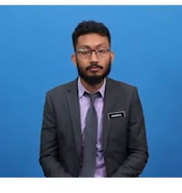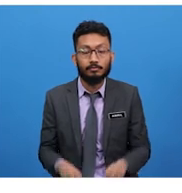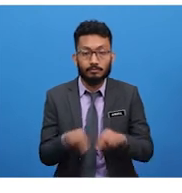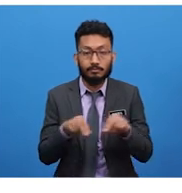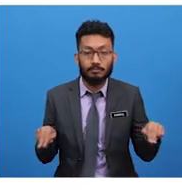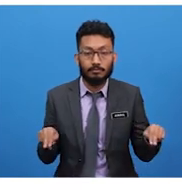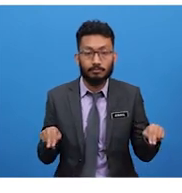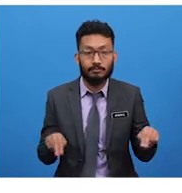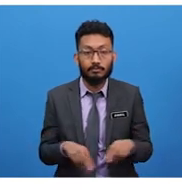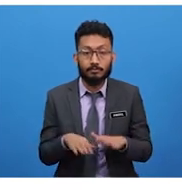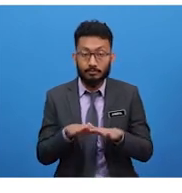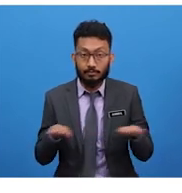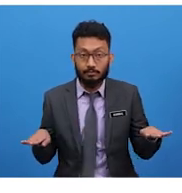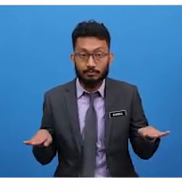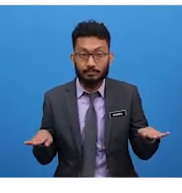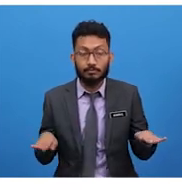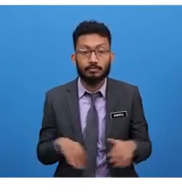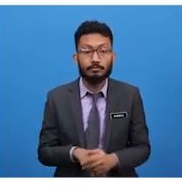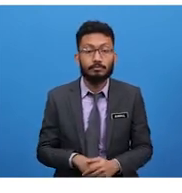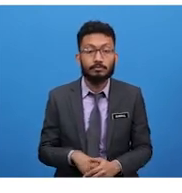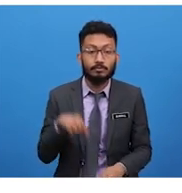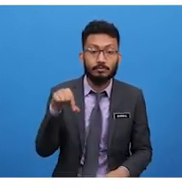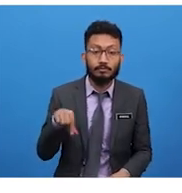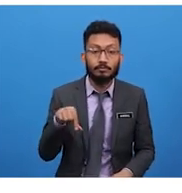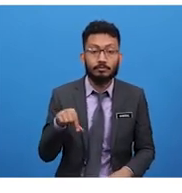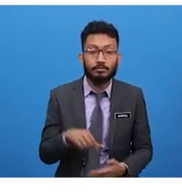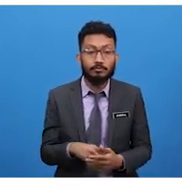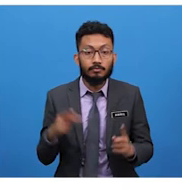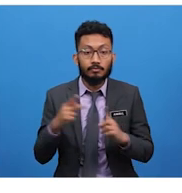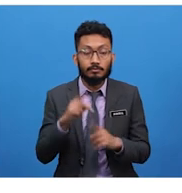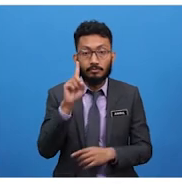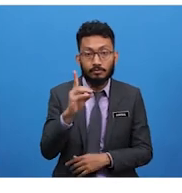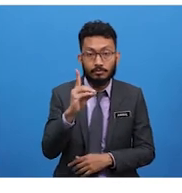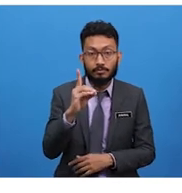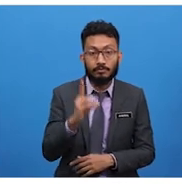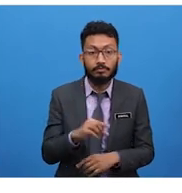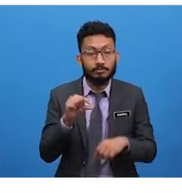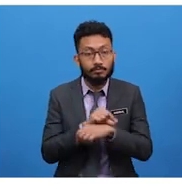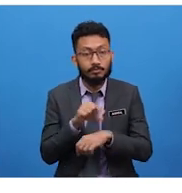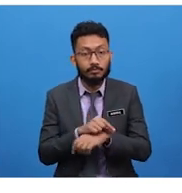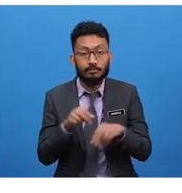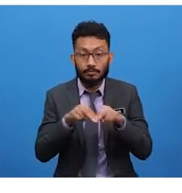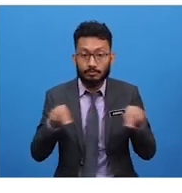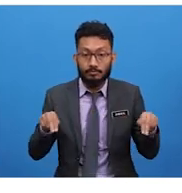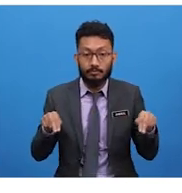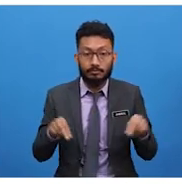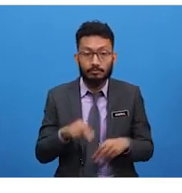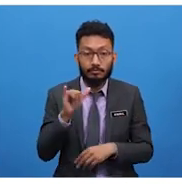Ukur jarak antara titik Q ke titik D dan gunakan ukuran yang sama untuk tandakan titik